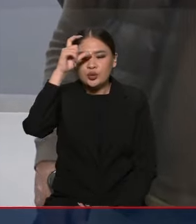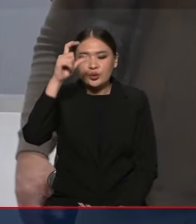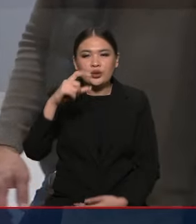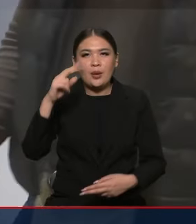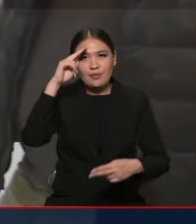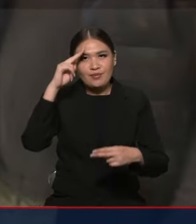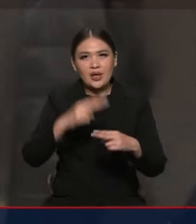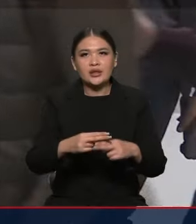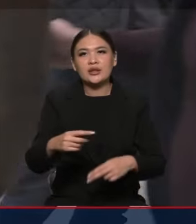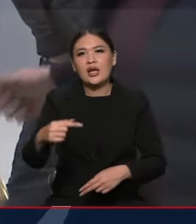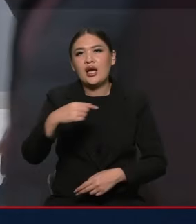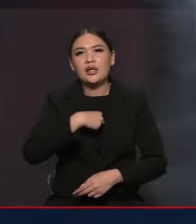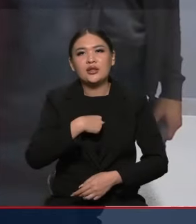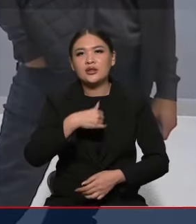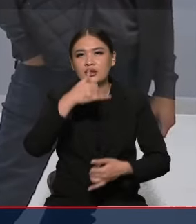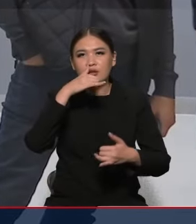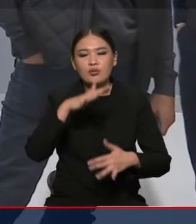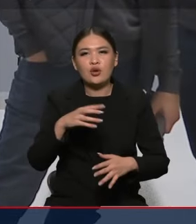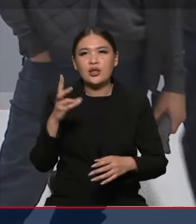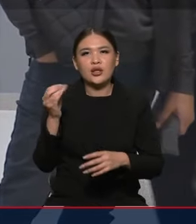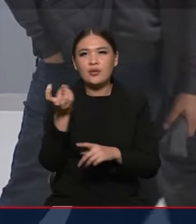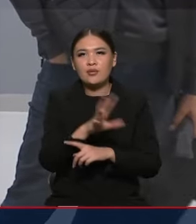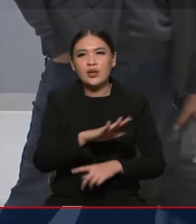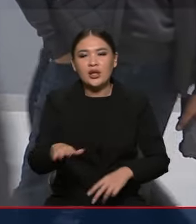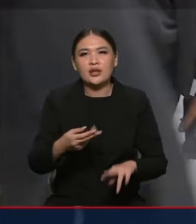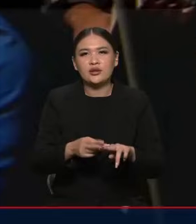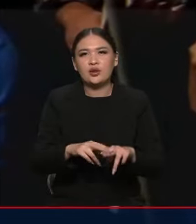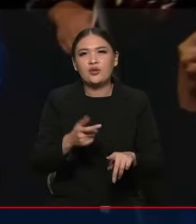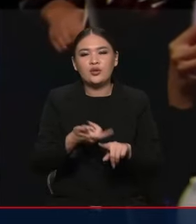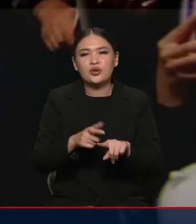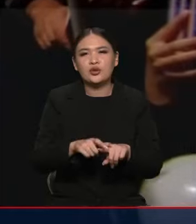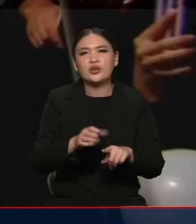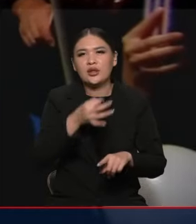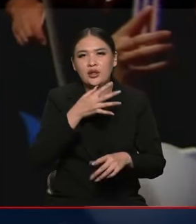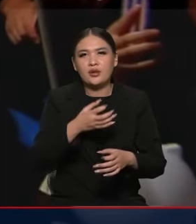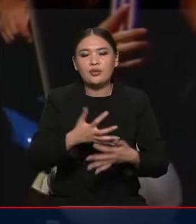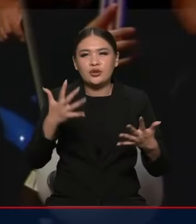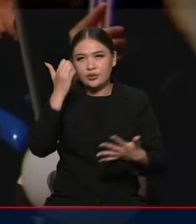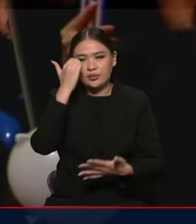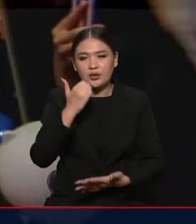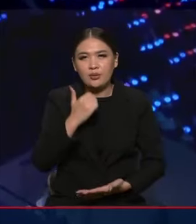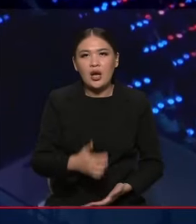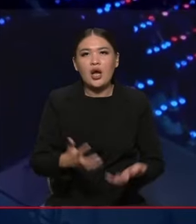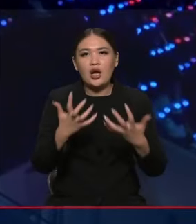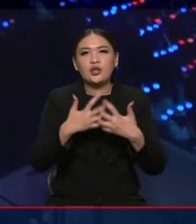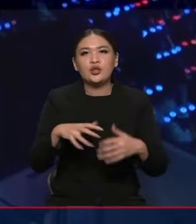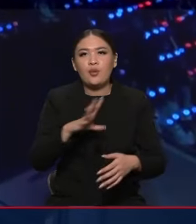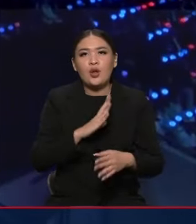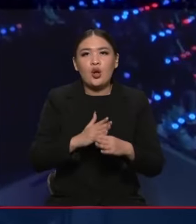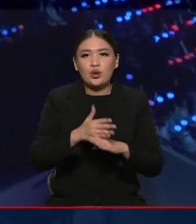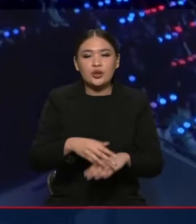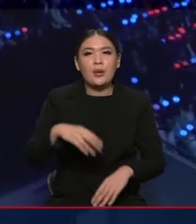поэтому я не мог это пропустить. Великолепная организация. Большое спасибо. На церемонии присутствовали почетные гости. Среди них